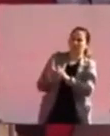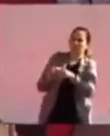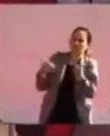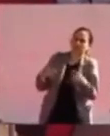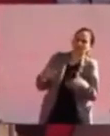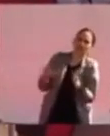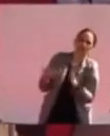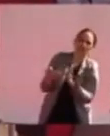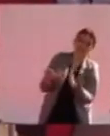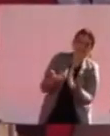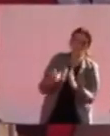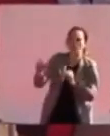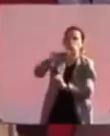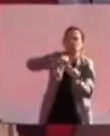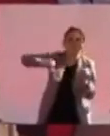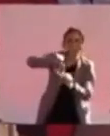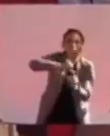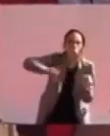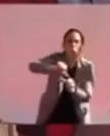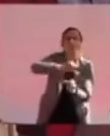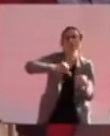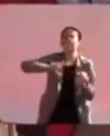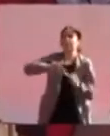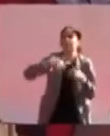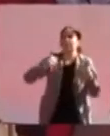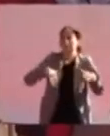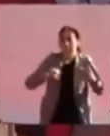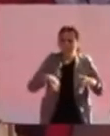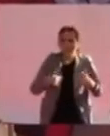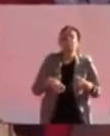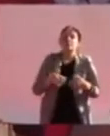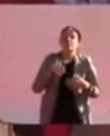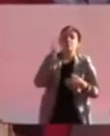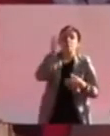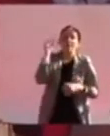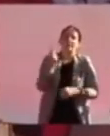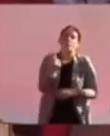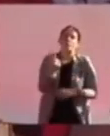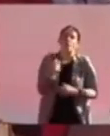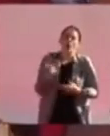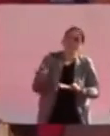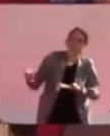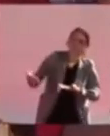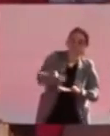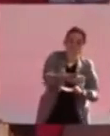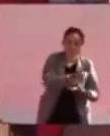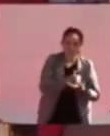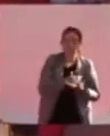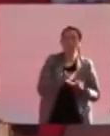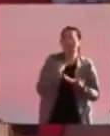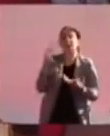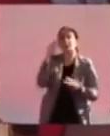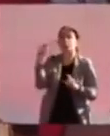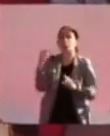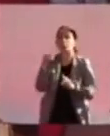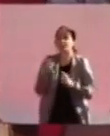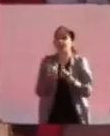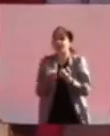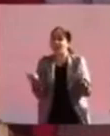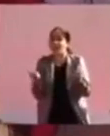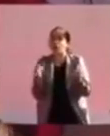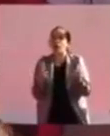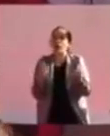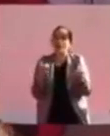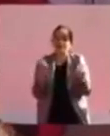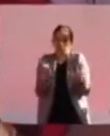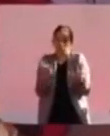turni in continuità assistenziale per mettere insieme uno stipendio dal punto di vista pratico forse unico caso in tutto il mondo la